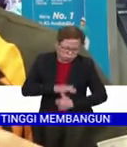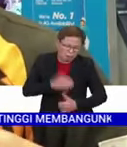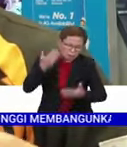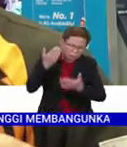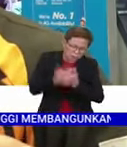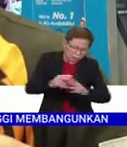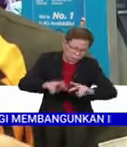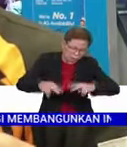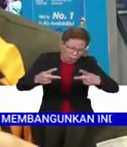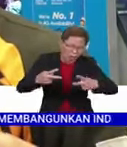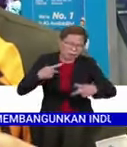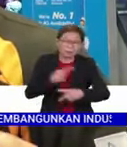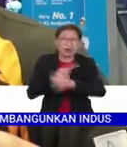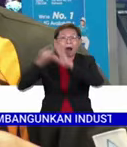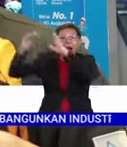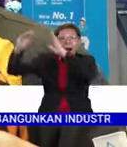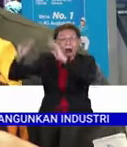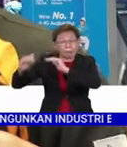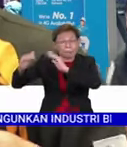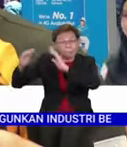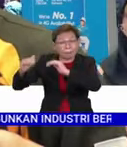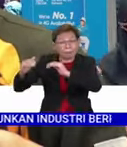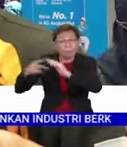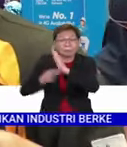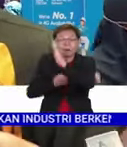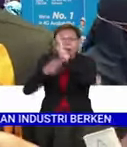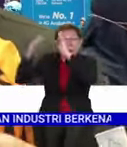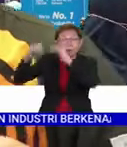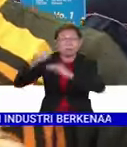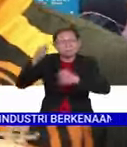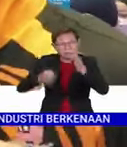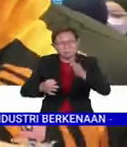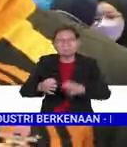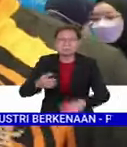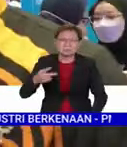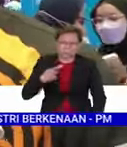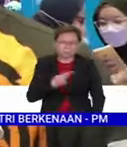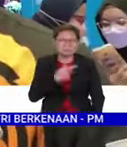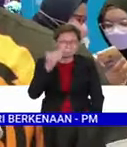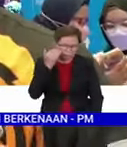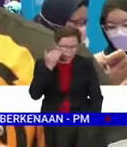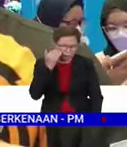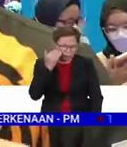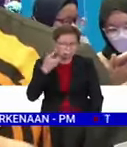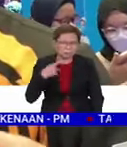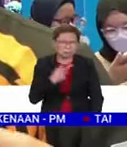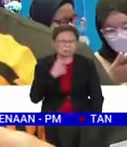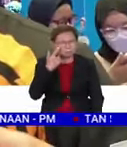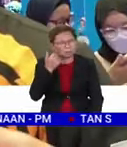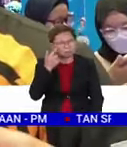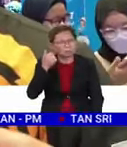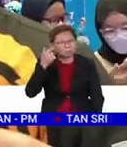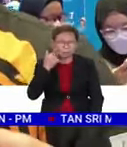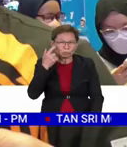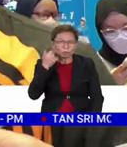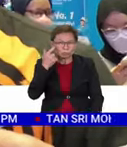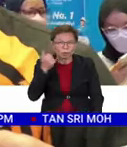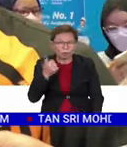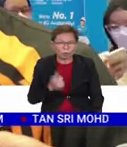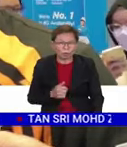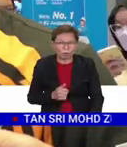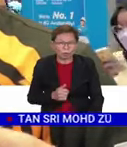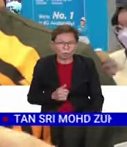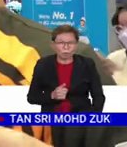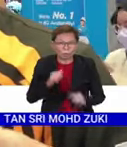lah. Kita pun harap. So kita pun tahu kalau kita boleh lepas itu